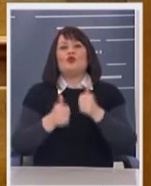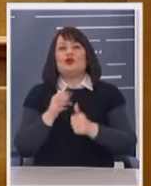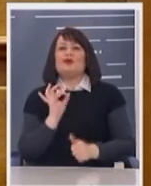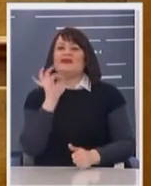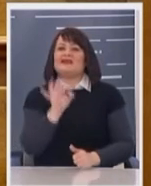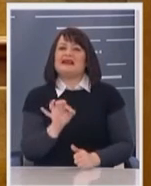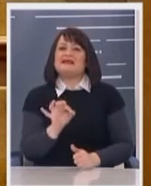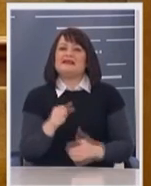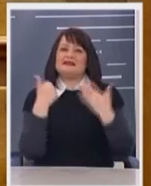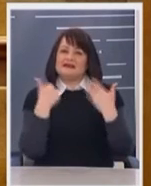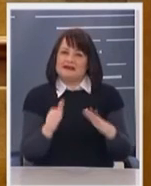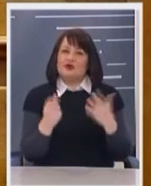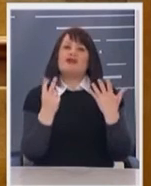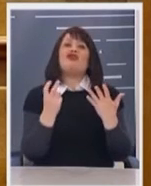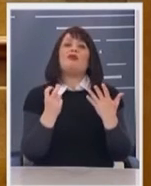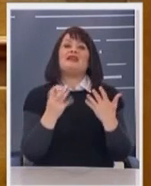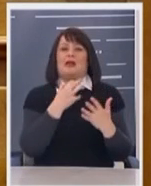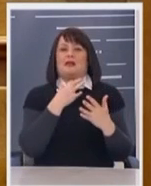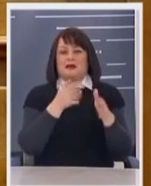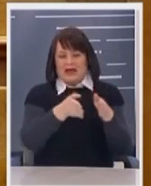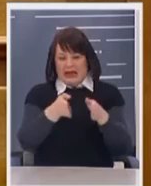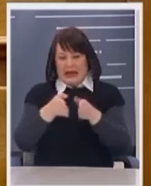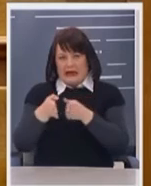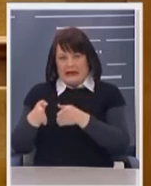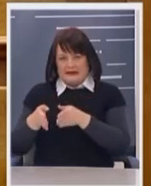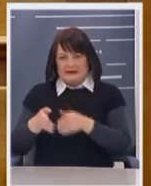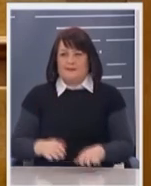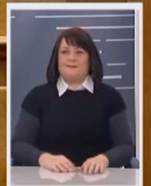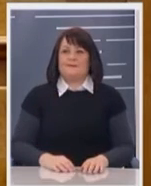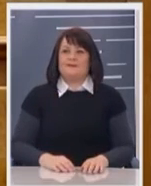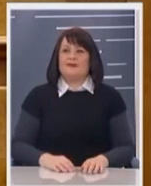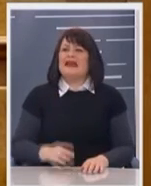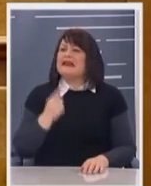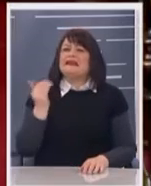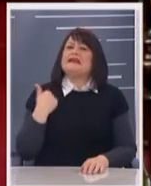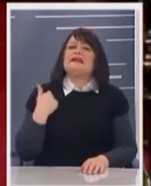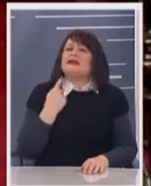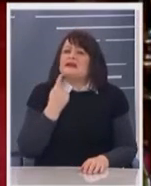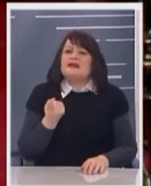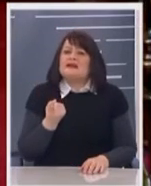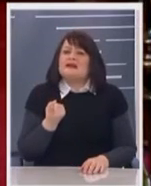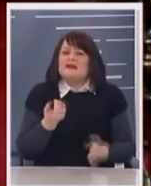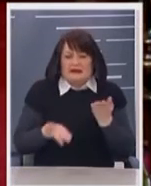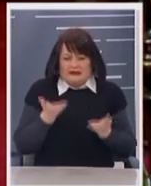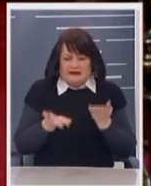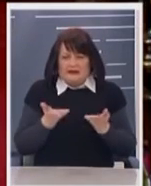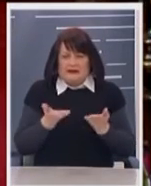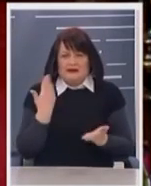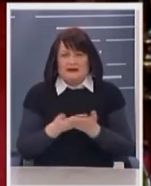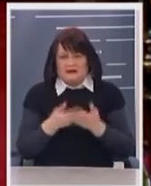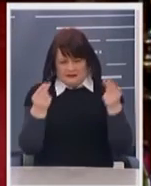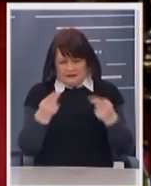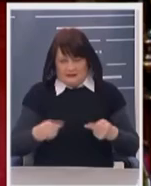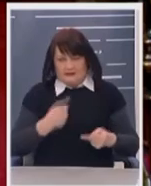φτάσει στις 670. Τι ακριβώς θέλετε να συγκρίνουμε? Να μιλήσουμε με στοιχεία,